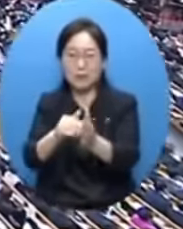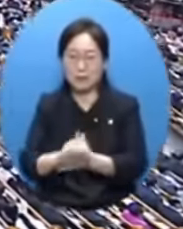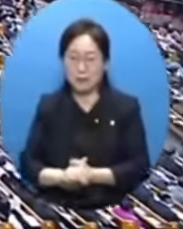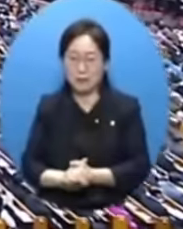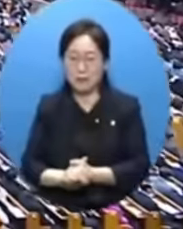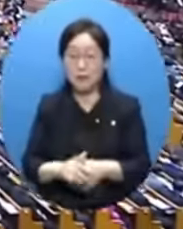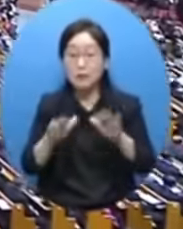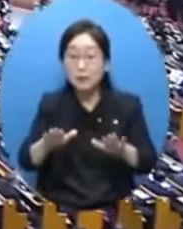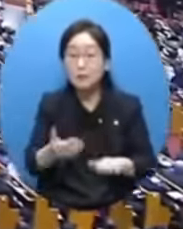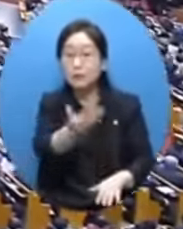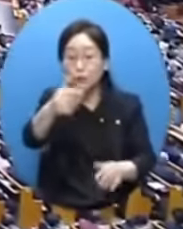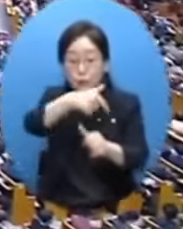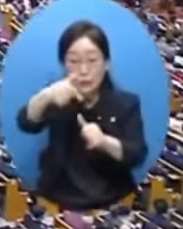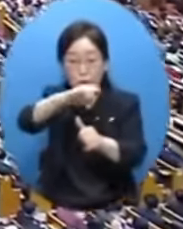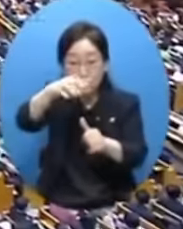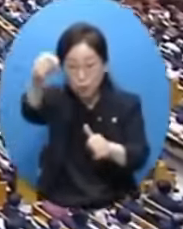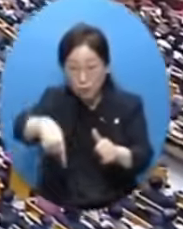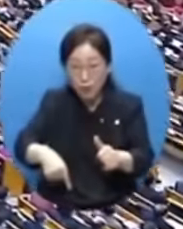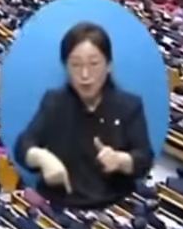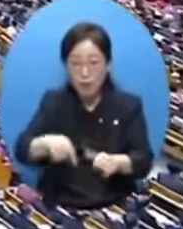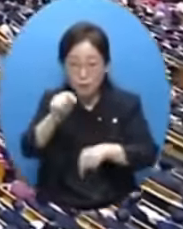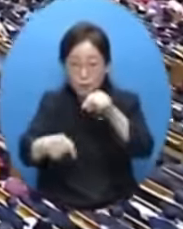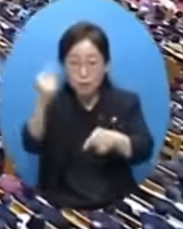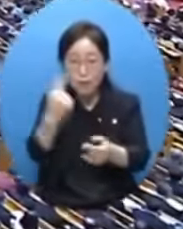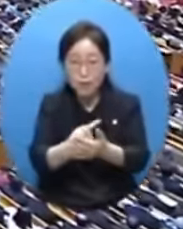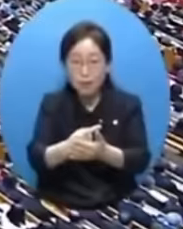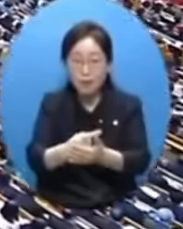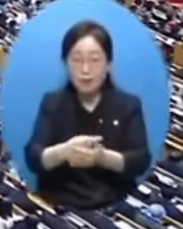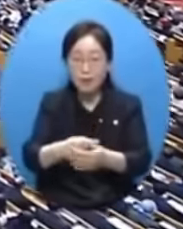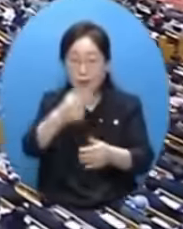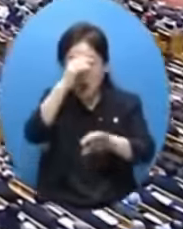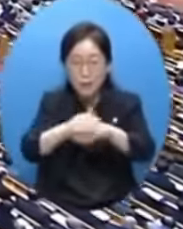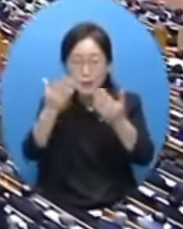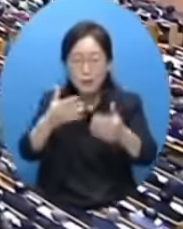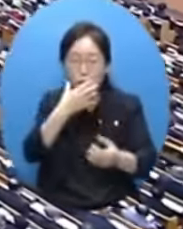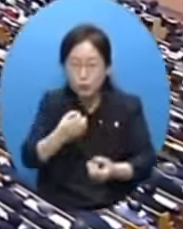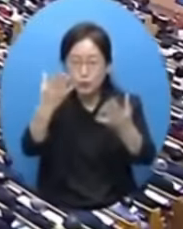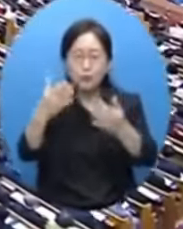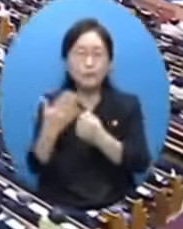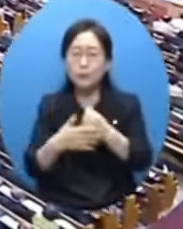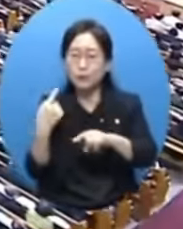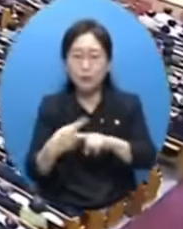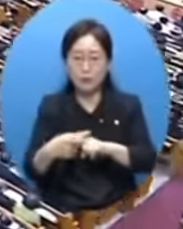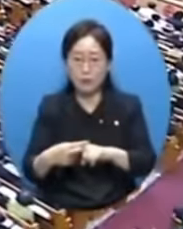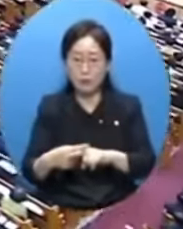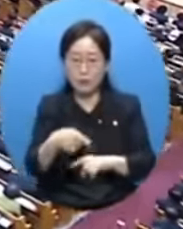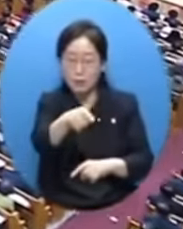나와 있는 것 자체가 은혜입니다. 축복입니다. 이분은 그렇게 오고 싶은데도 못 오는 거예요.